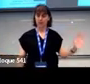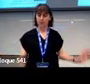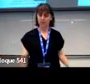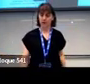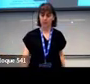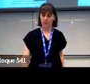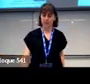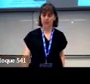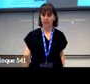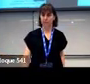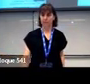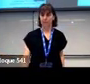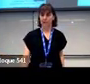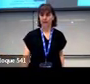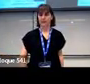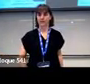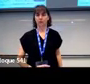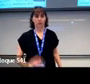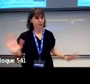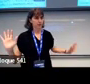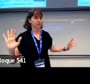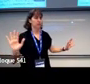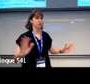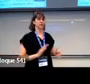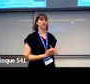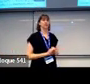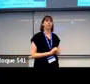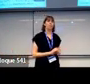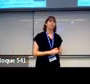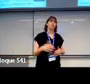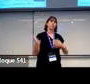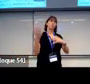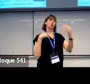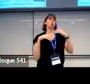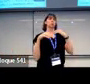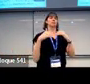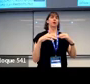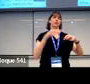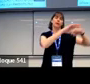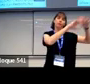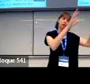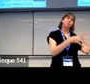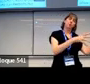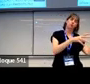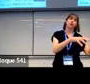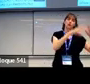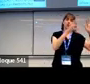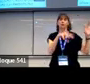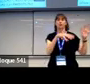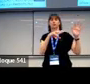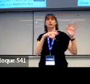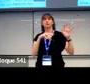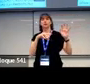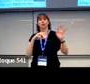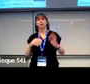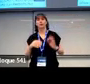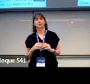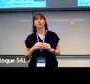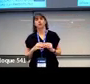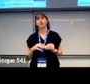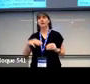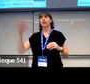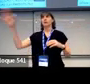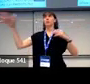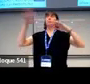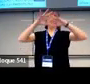fait. Puis le rapport, c'est ça qu'il va avoir dans le livre. Fait que moi, mon rôle, c'était vraiment d'avoir trouvé l'argent, coordonner